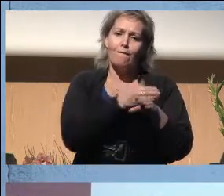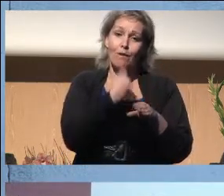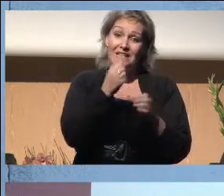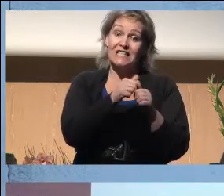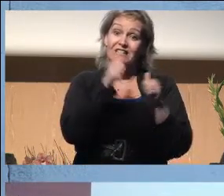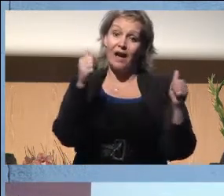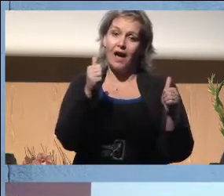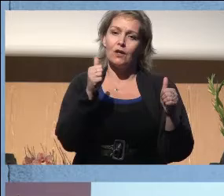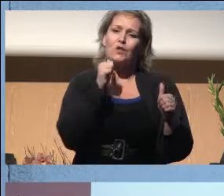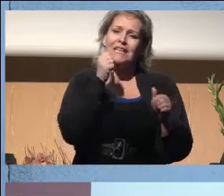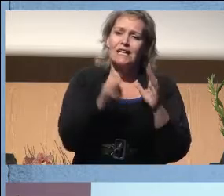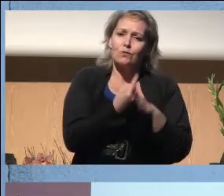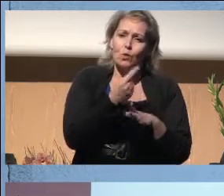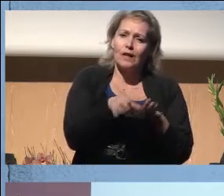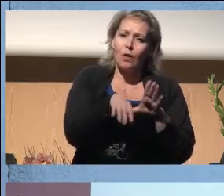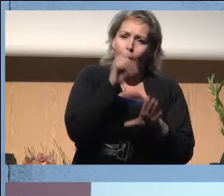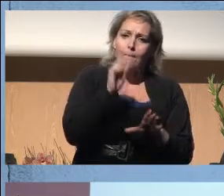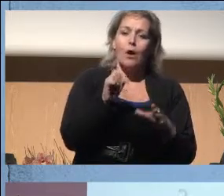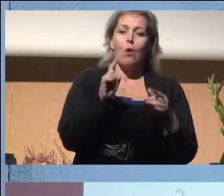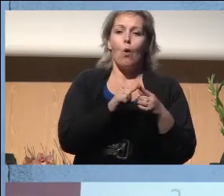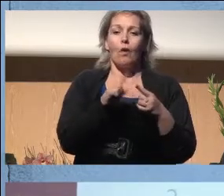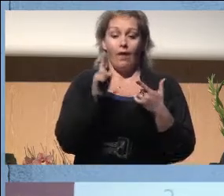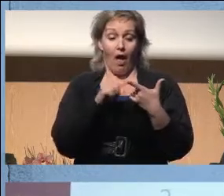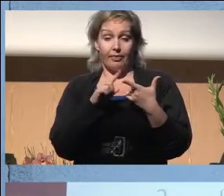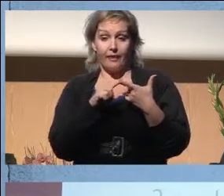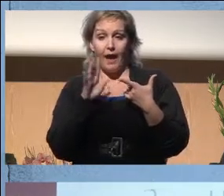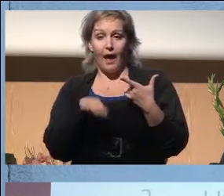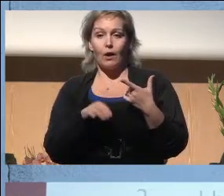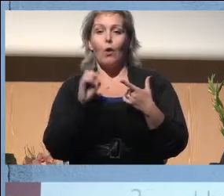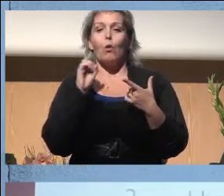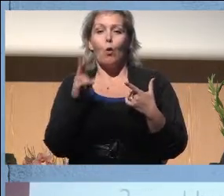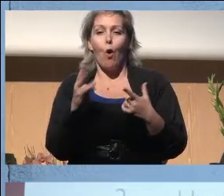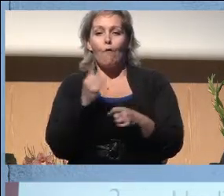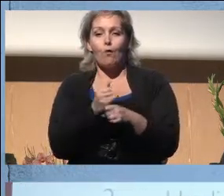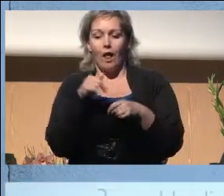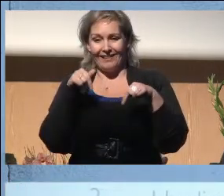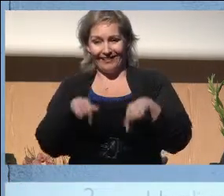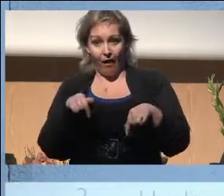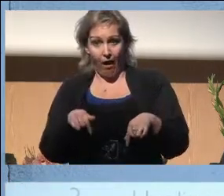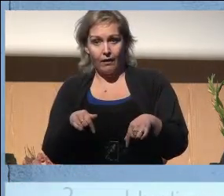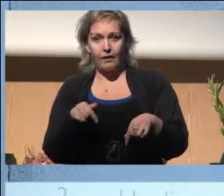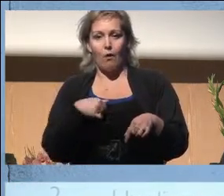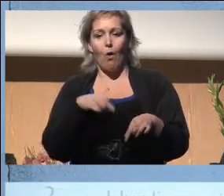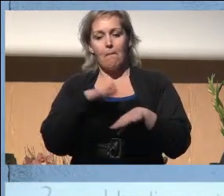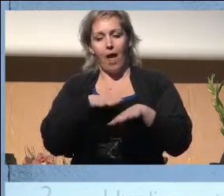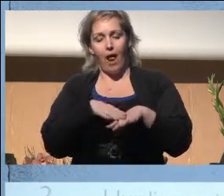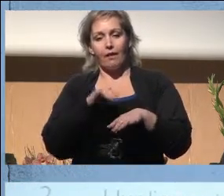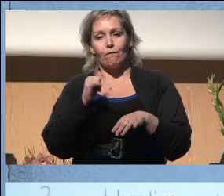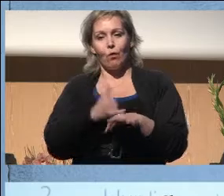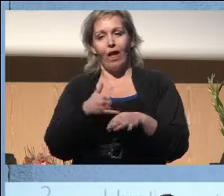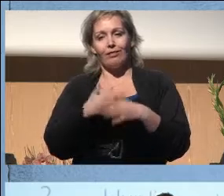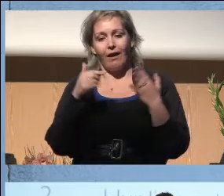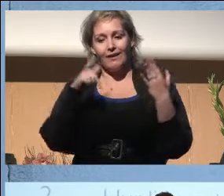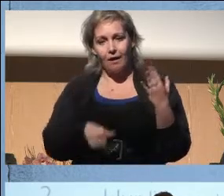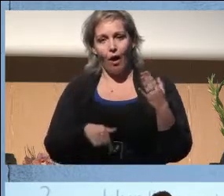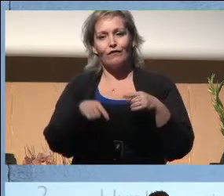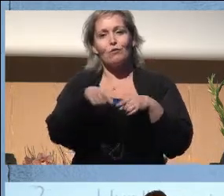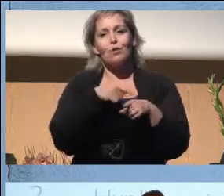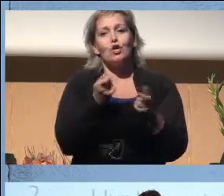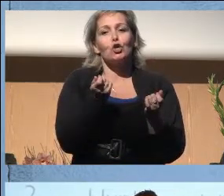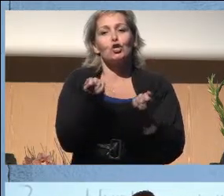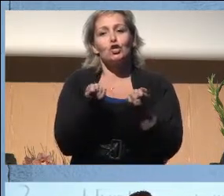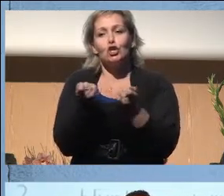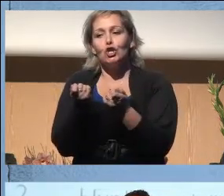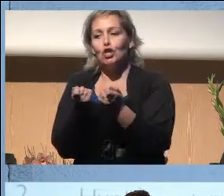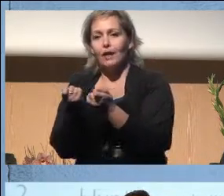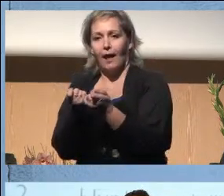stora, så tidigt som möjligt. Och det andra är, okej, hur ligger vi till idag? Vi gör upp en plan för dagen. Så vi börjar styra